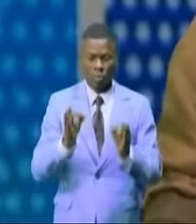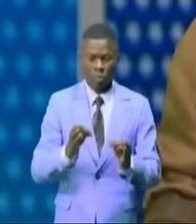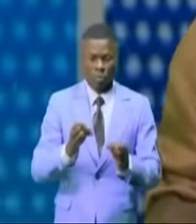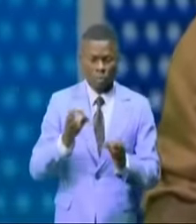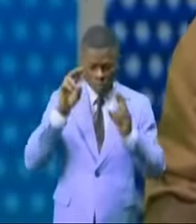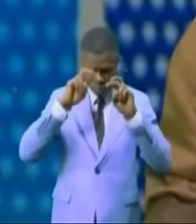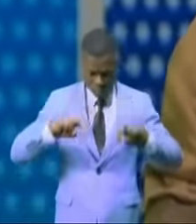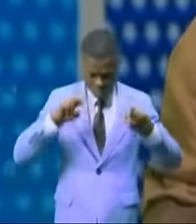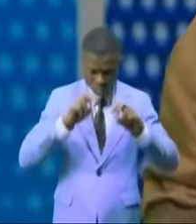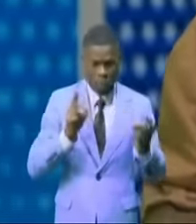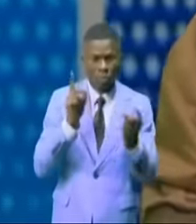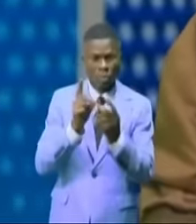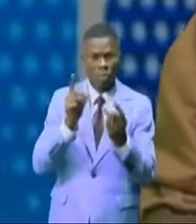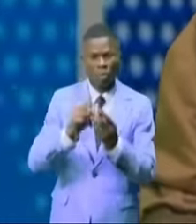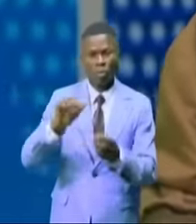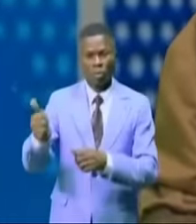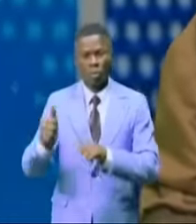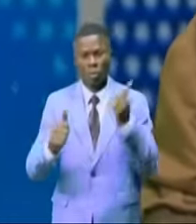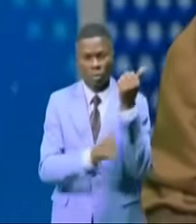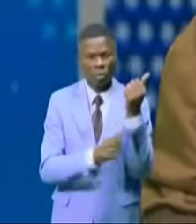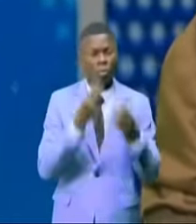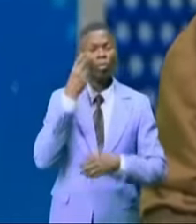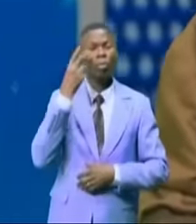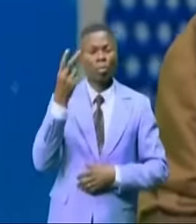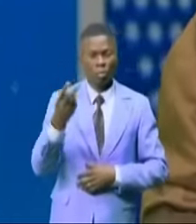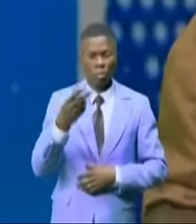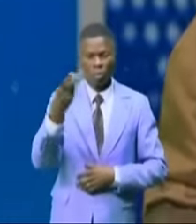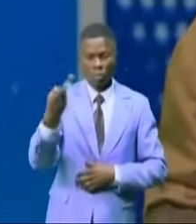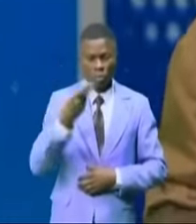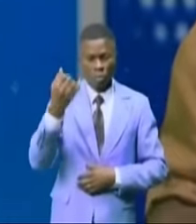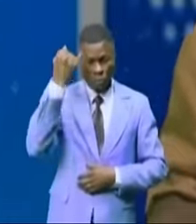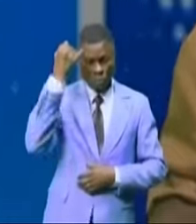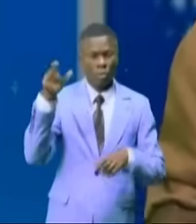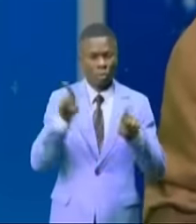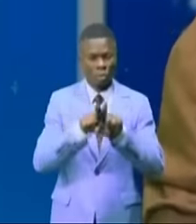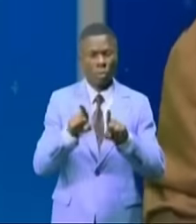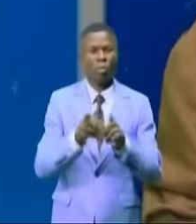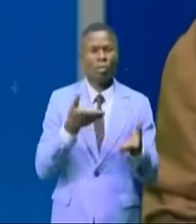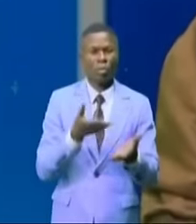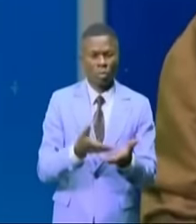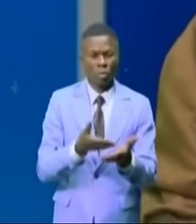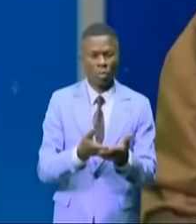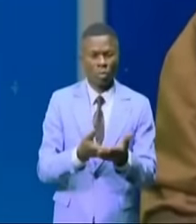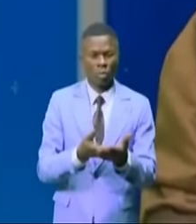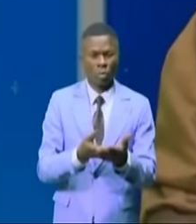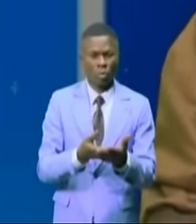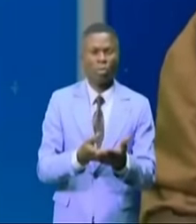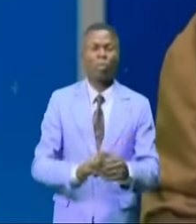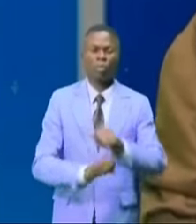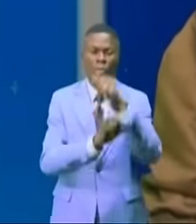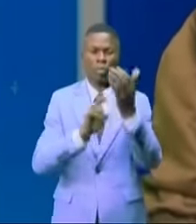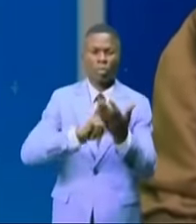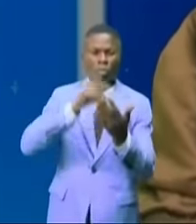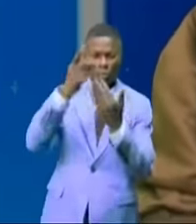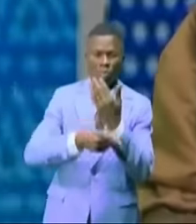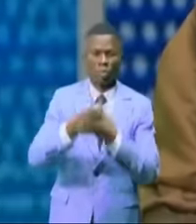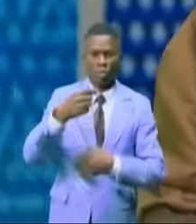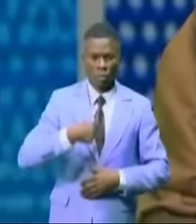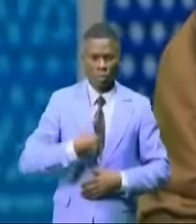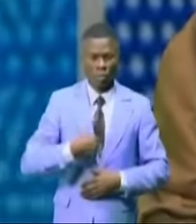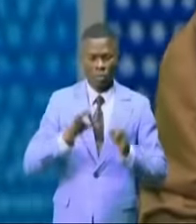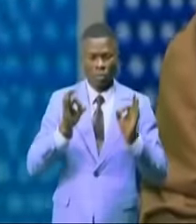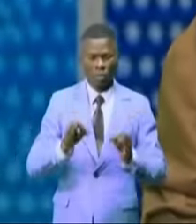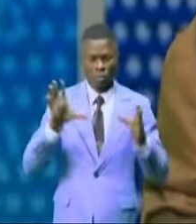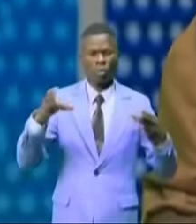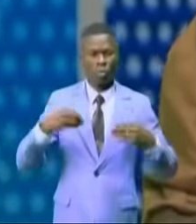d'en consulter quelques-uns pour voir s'il y en avait qui pouvaient porter l'instauration de la République des valeurs. Et je